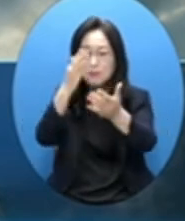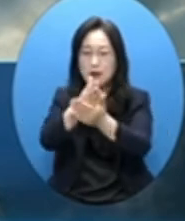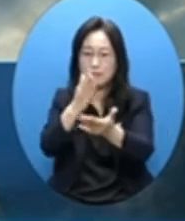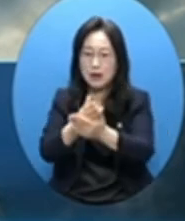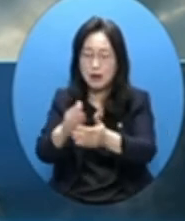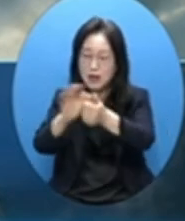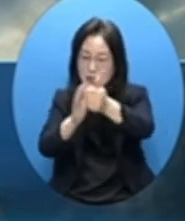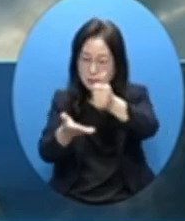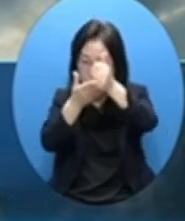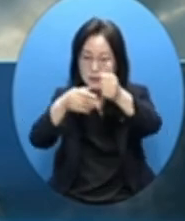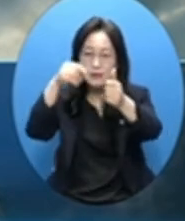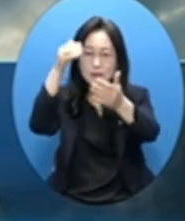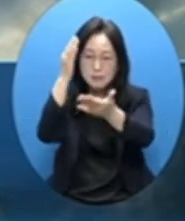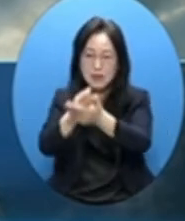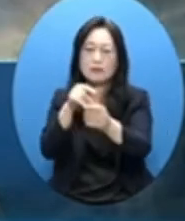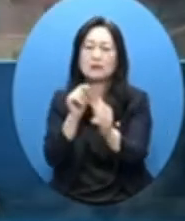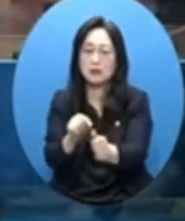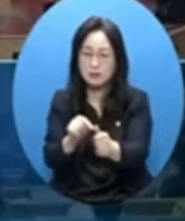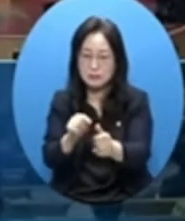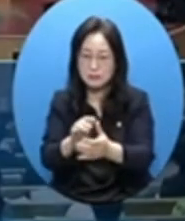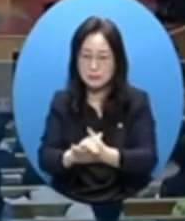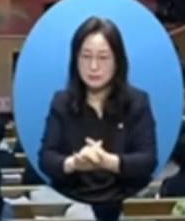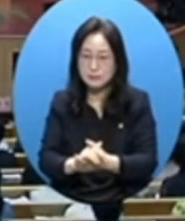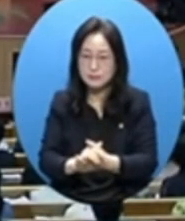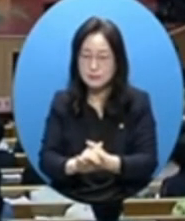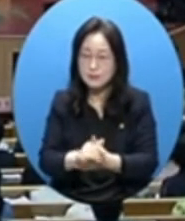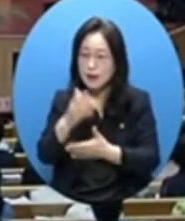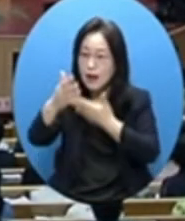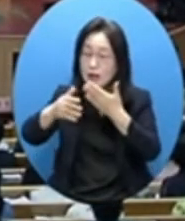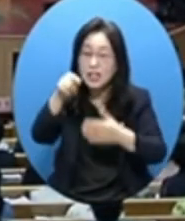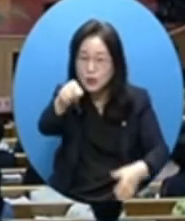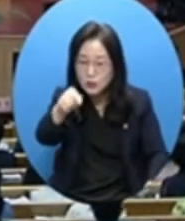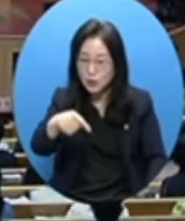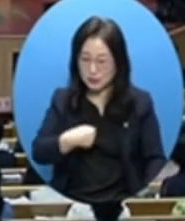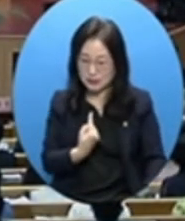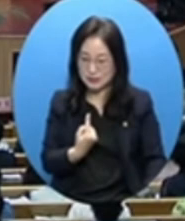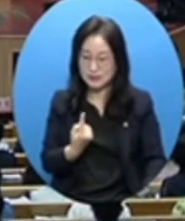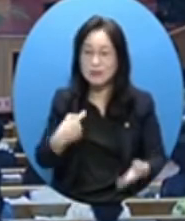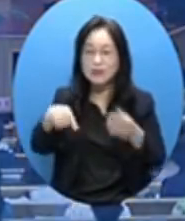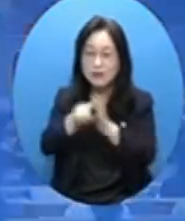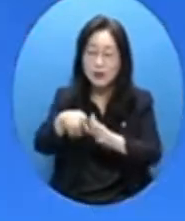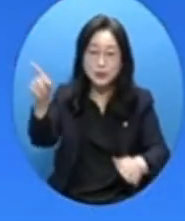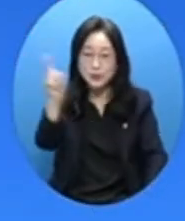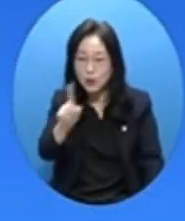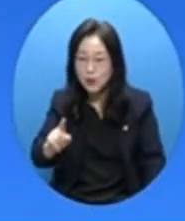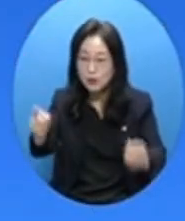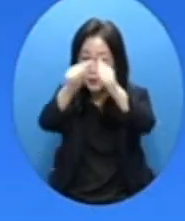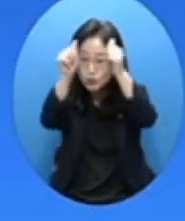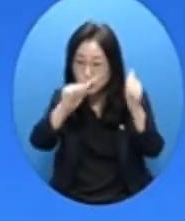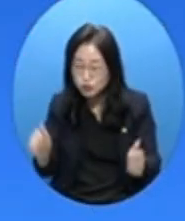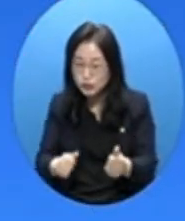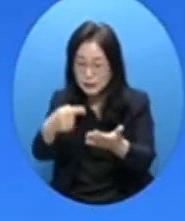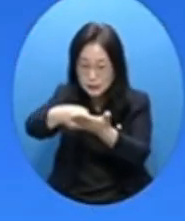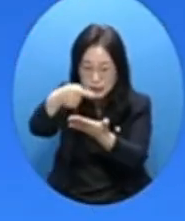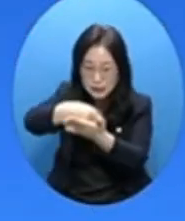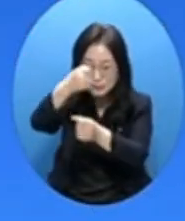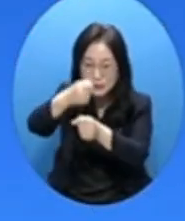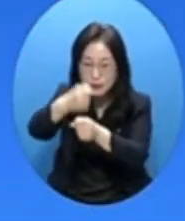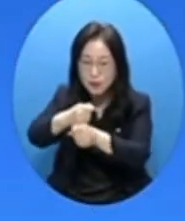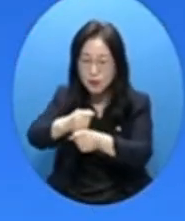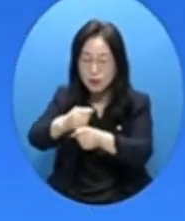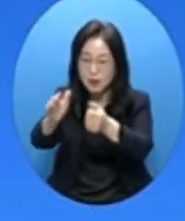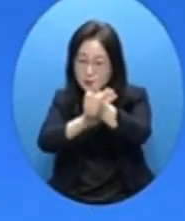그것들을 섬기지 말라 나를 위해서 너 자신 위해서 어떤 우상을 만들거나 섬기지 말라고